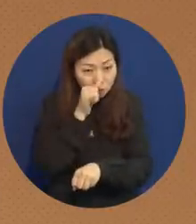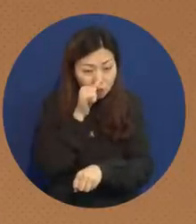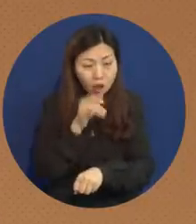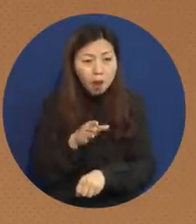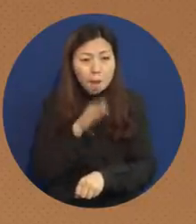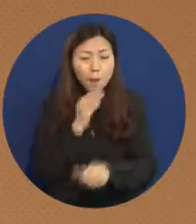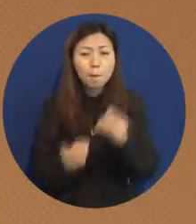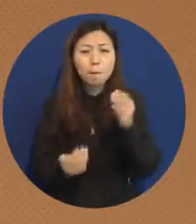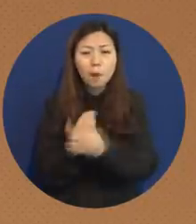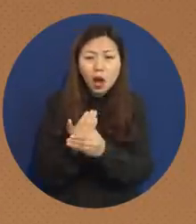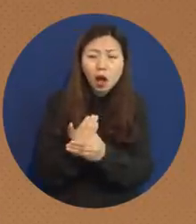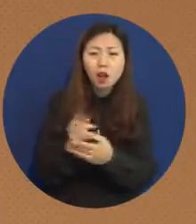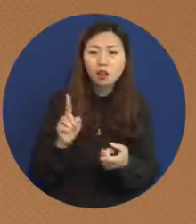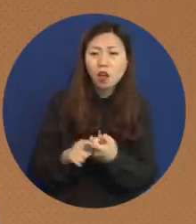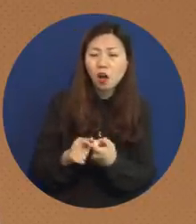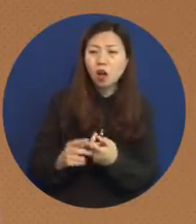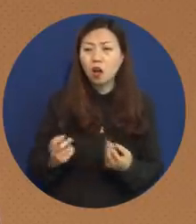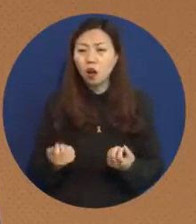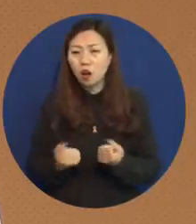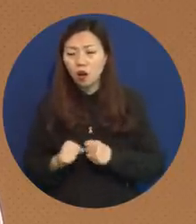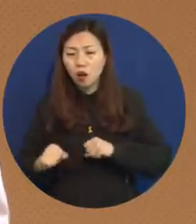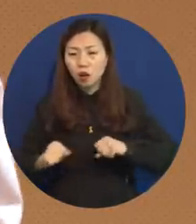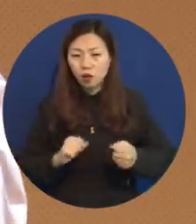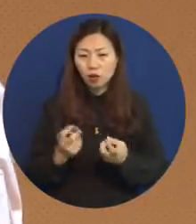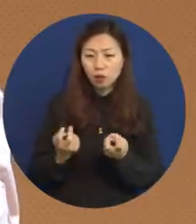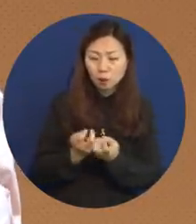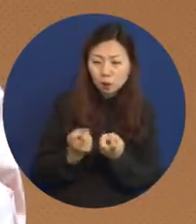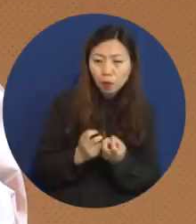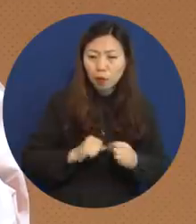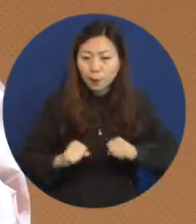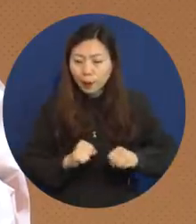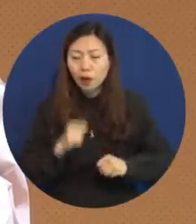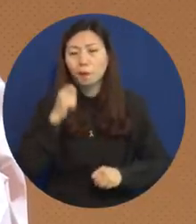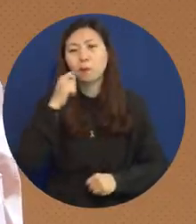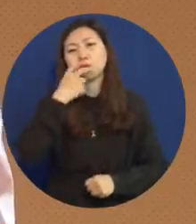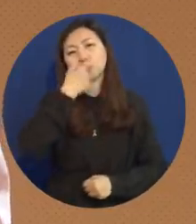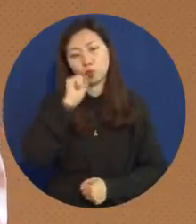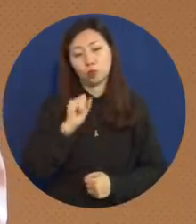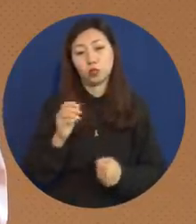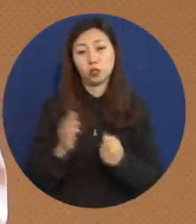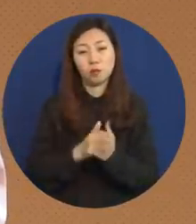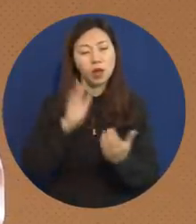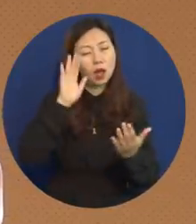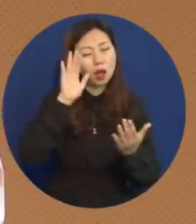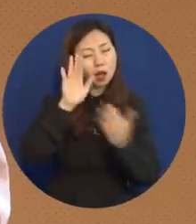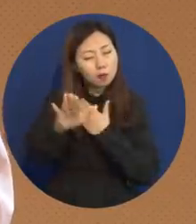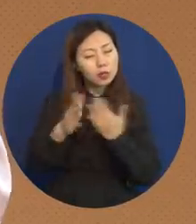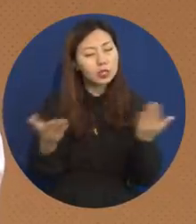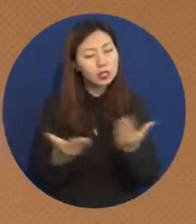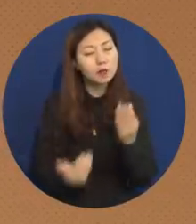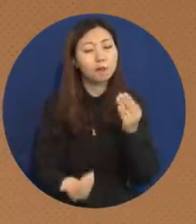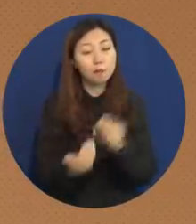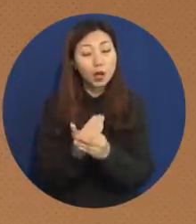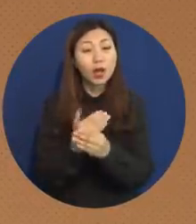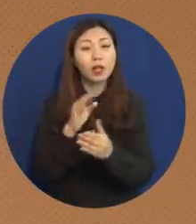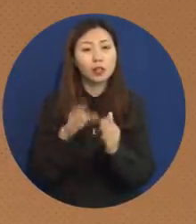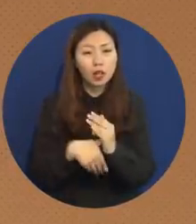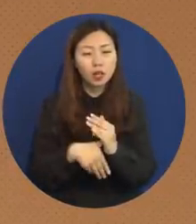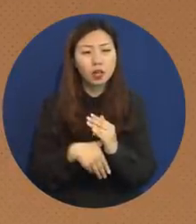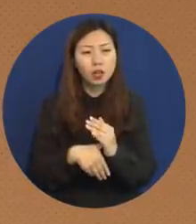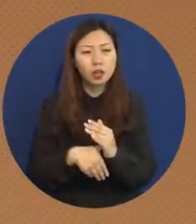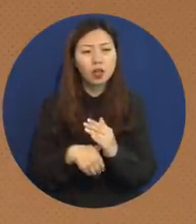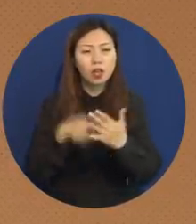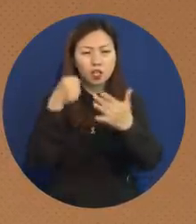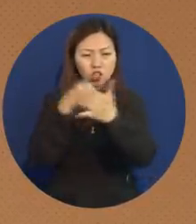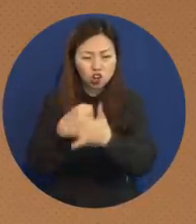즉흥적인 대응이 부족하다 이렇게 봐야 되거든요. 그래서 이제 나중에 학교나 직업을 선택할 때 이렇게 딱